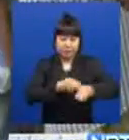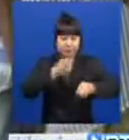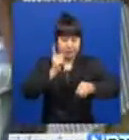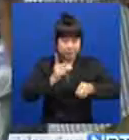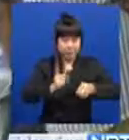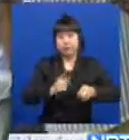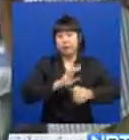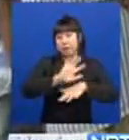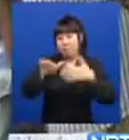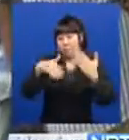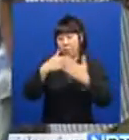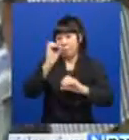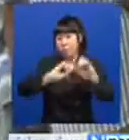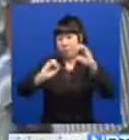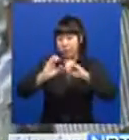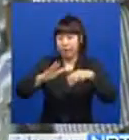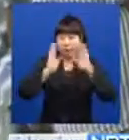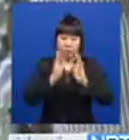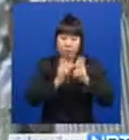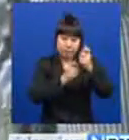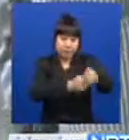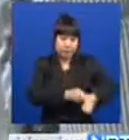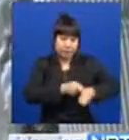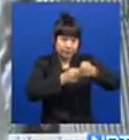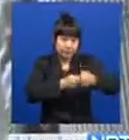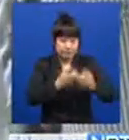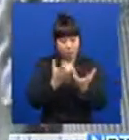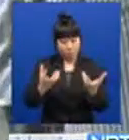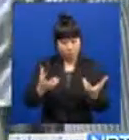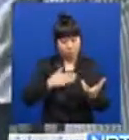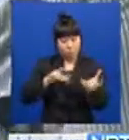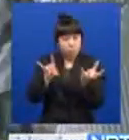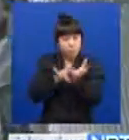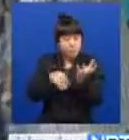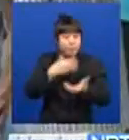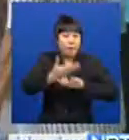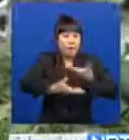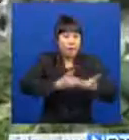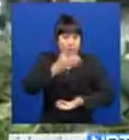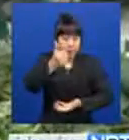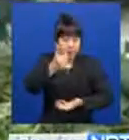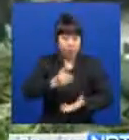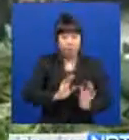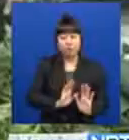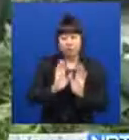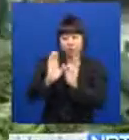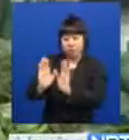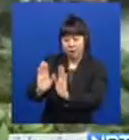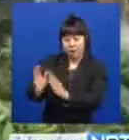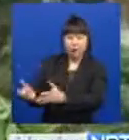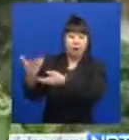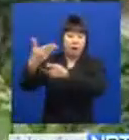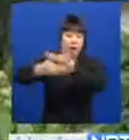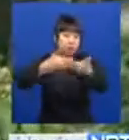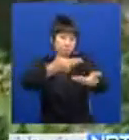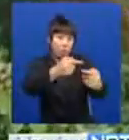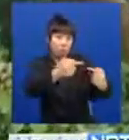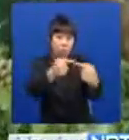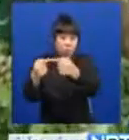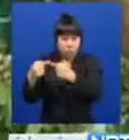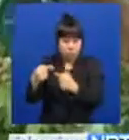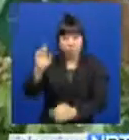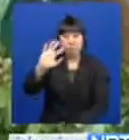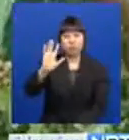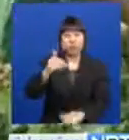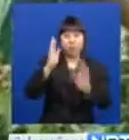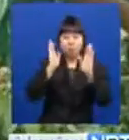ภัยเพื่อให้เกษตรกรมีช่องทางการจำหน่ายสินค้าเกษตรที่มีคุณภาพโดยไม่ต้องผ่านพ่อค้าคนกลางและผู้บริโภคมี